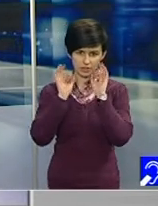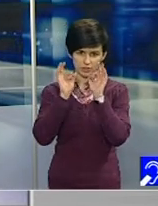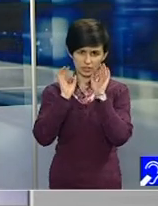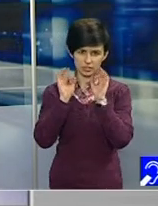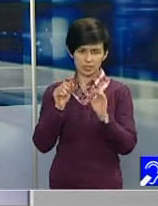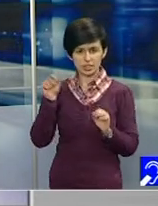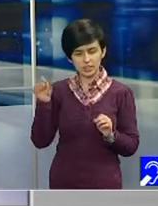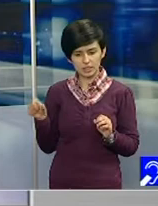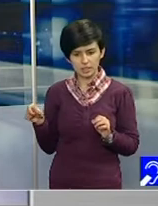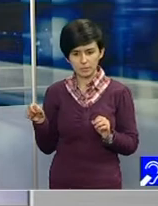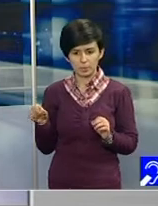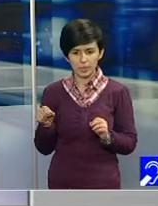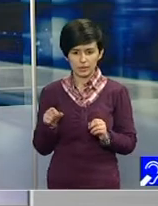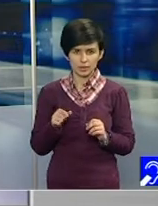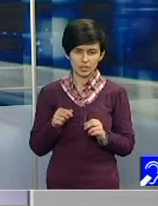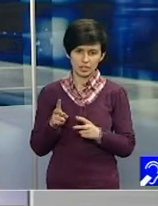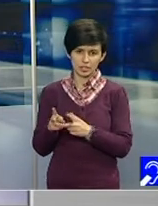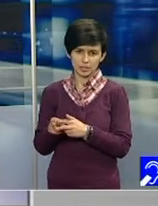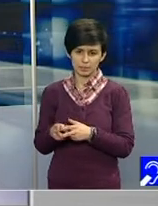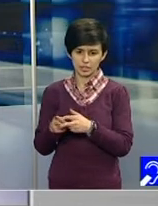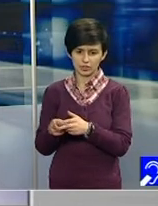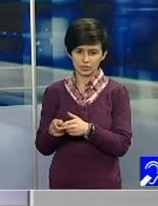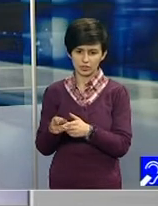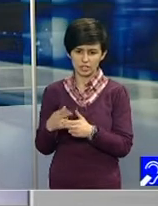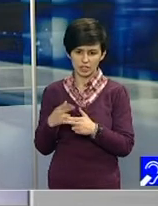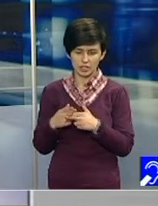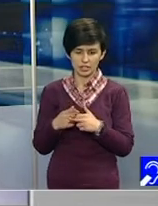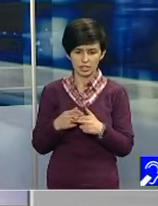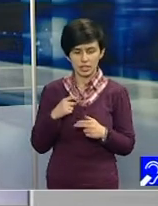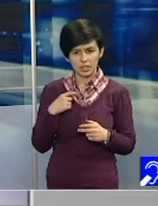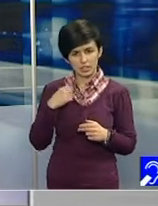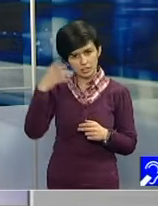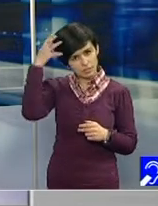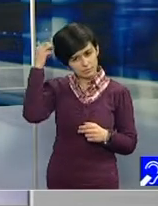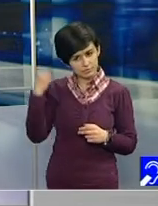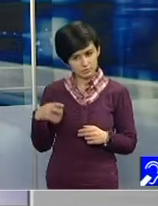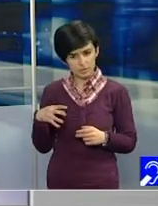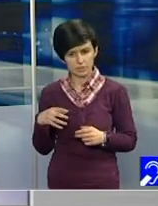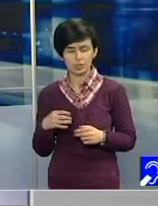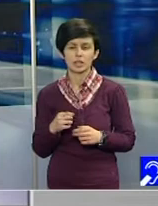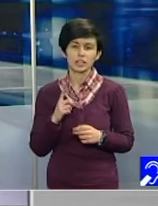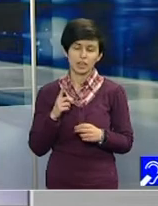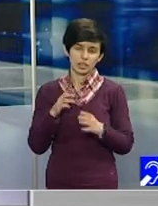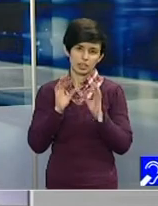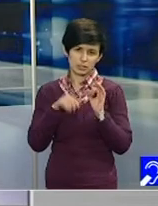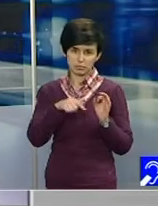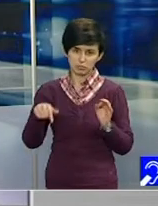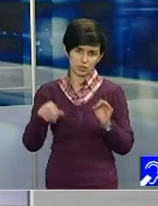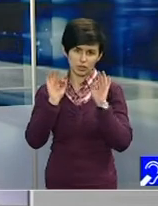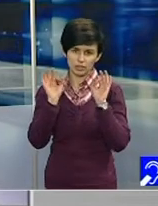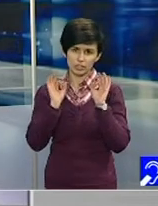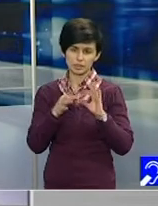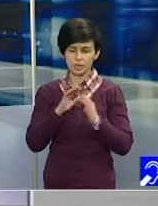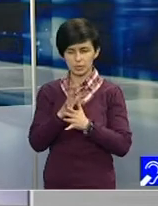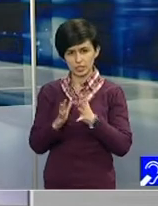timpul tratamentului, atunci când îi cade părul, dar noi o folosim ca un semn al solidarității pentru a le arăta